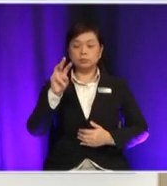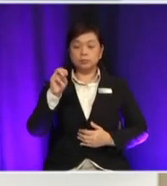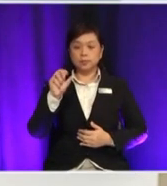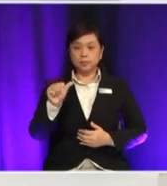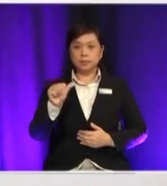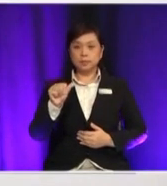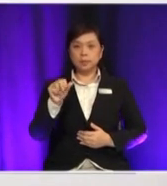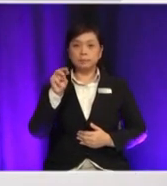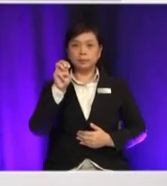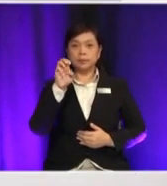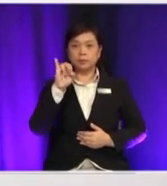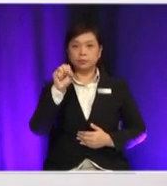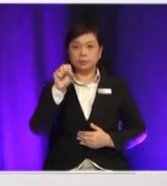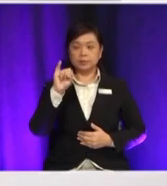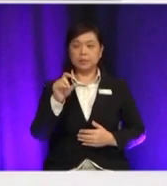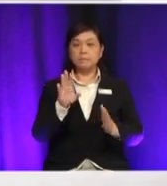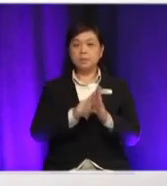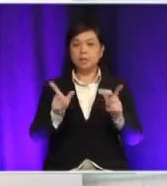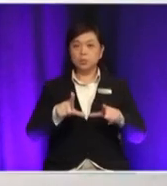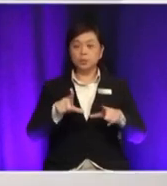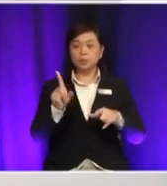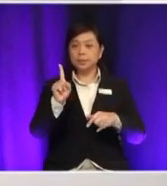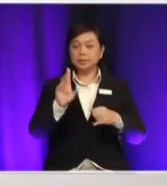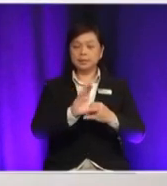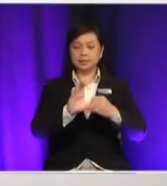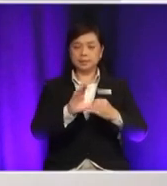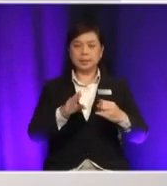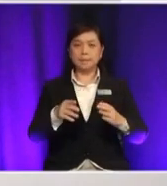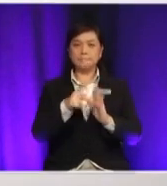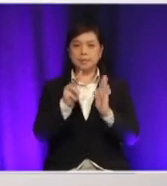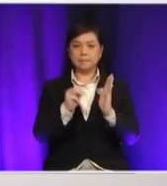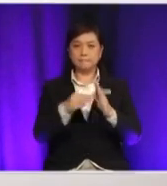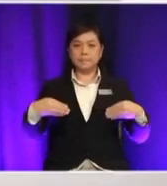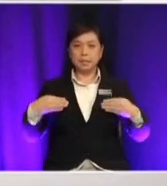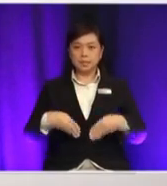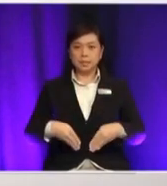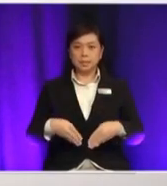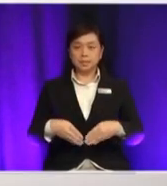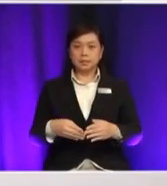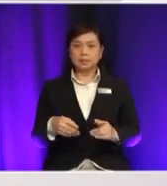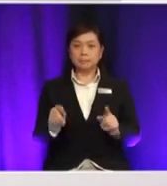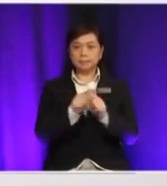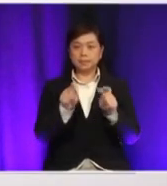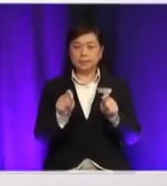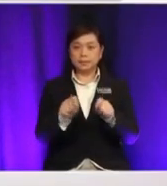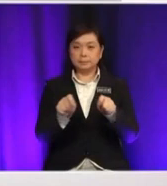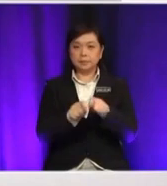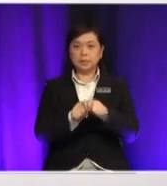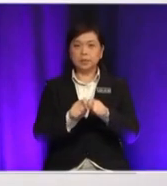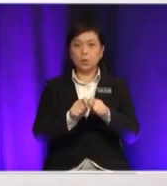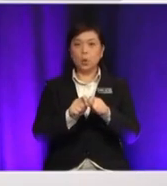dalam sel pembiakan Hah sel pembiakan ialah seperti umum dan Spongebob